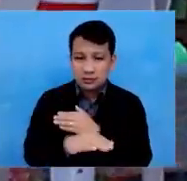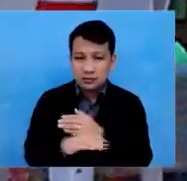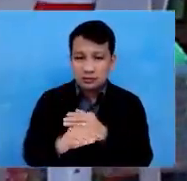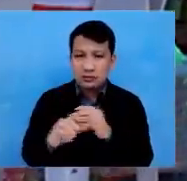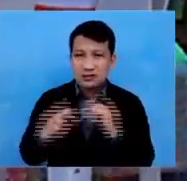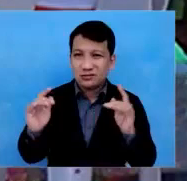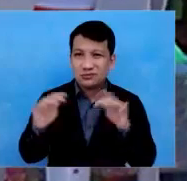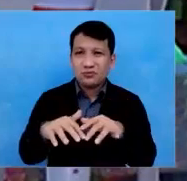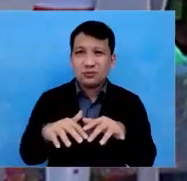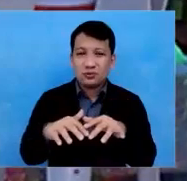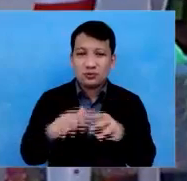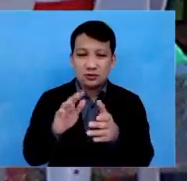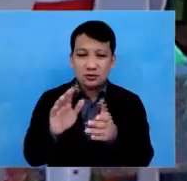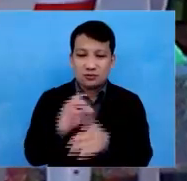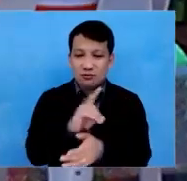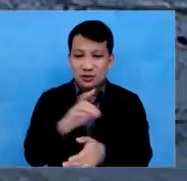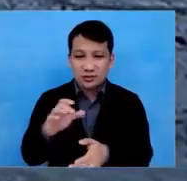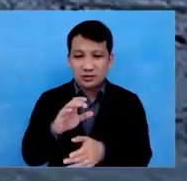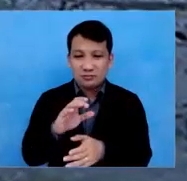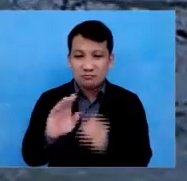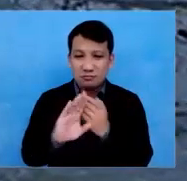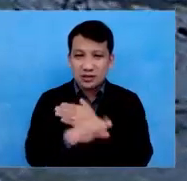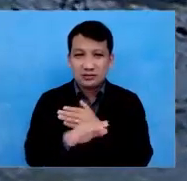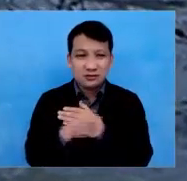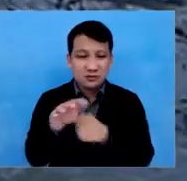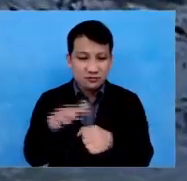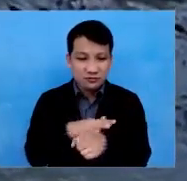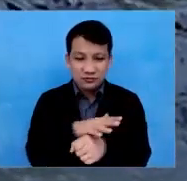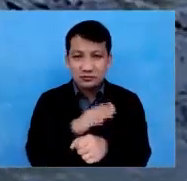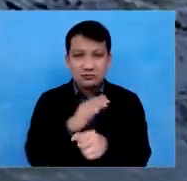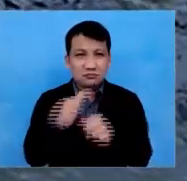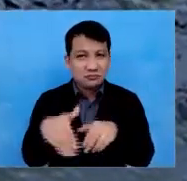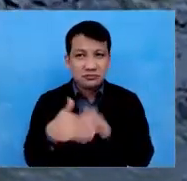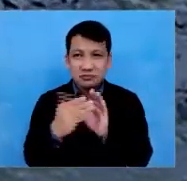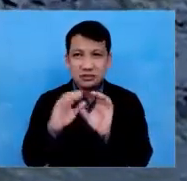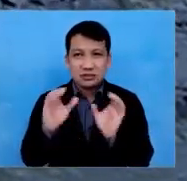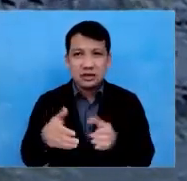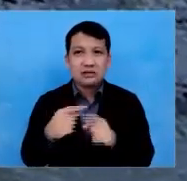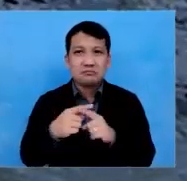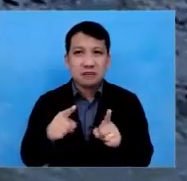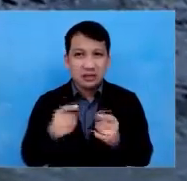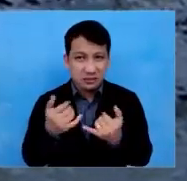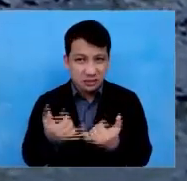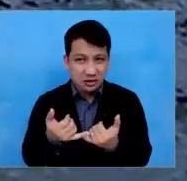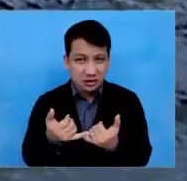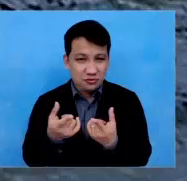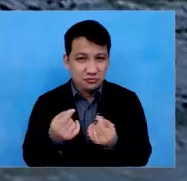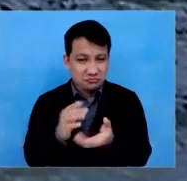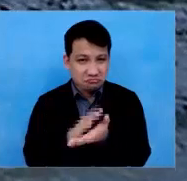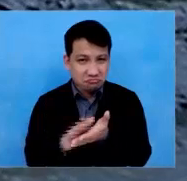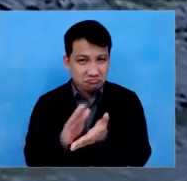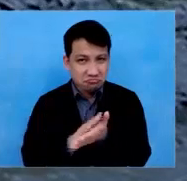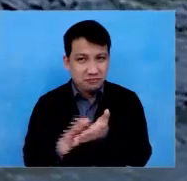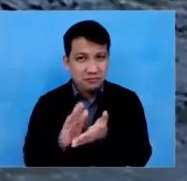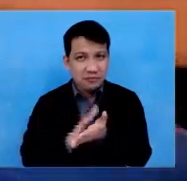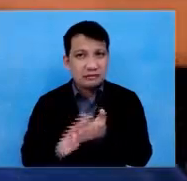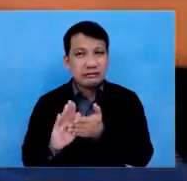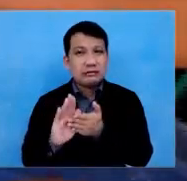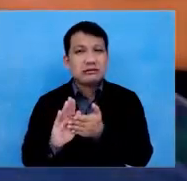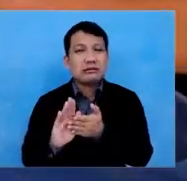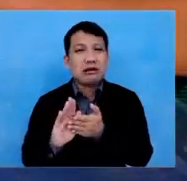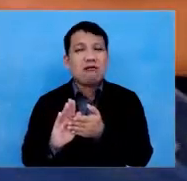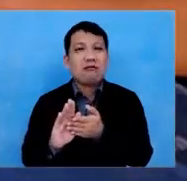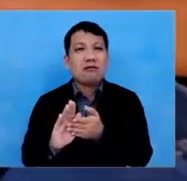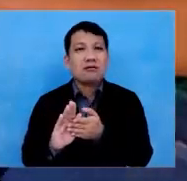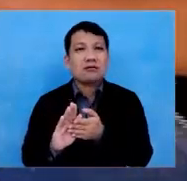naglilinis at nagsasalba ng mga pwede pa nilang magamit. Halos wala na ang aming kabibigay lang na module